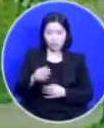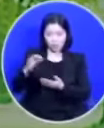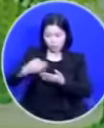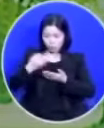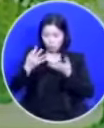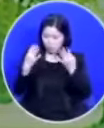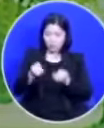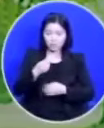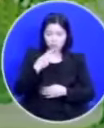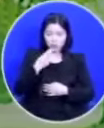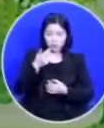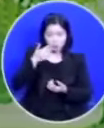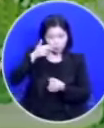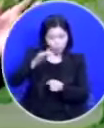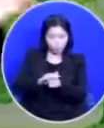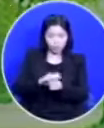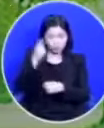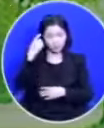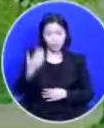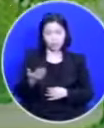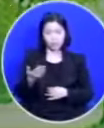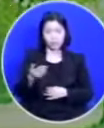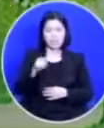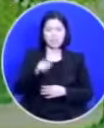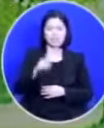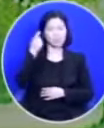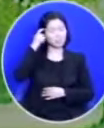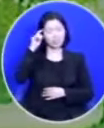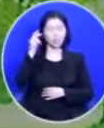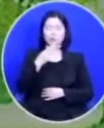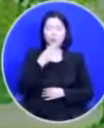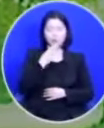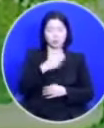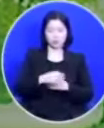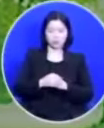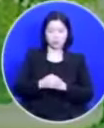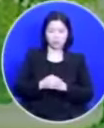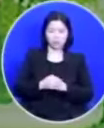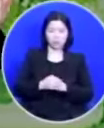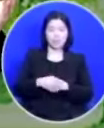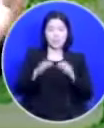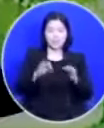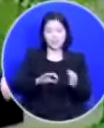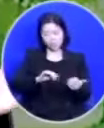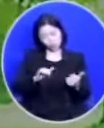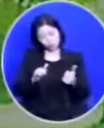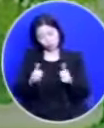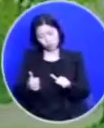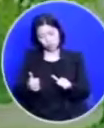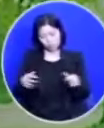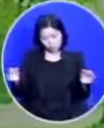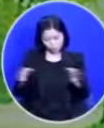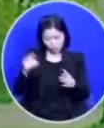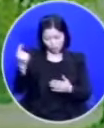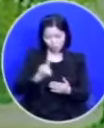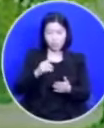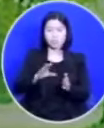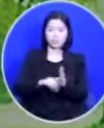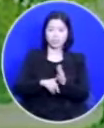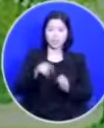것 같습니까 그건 생각도 안납니다 이제 죽는다고 하는 순간이 왔을 때